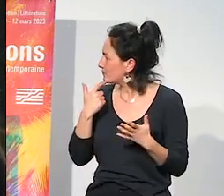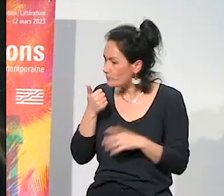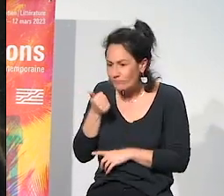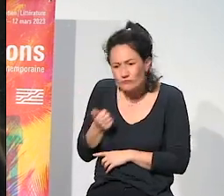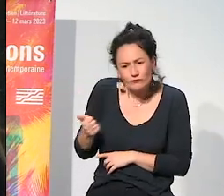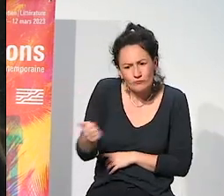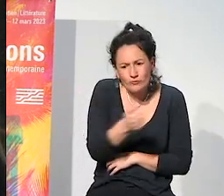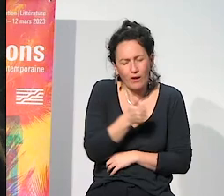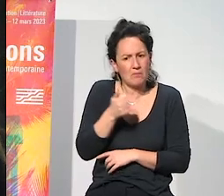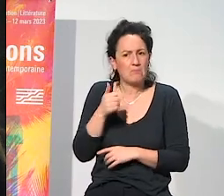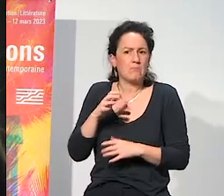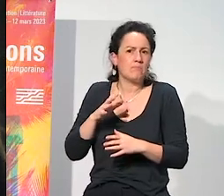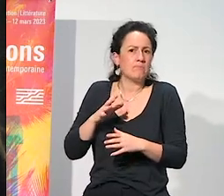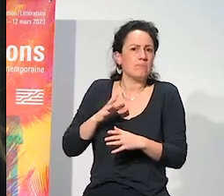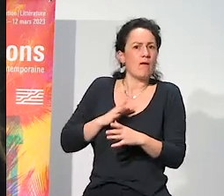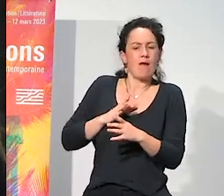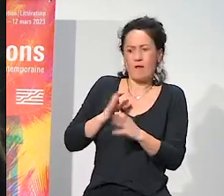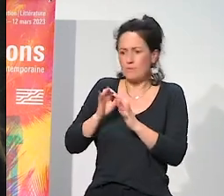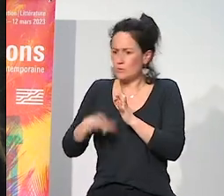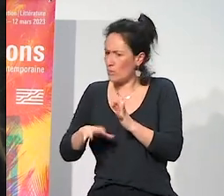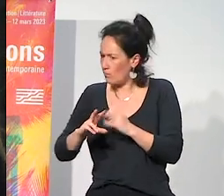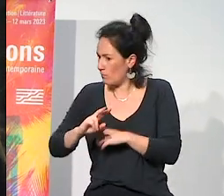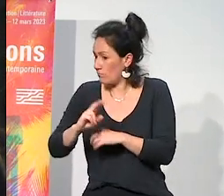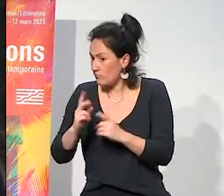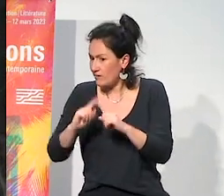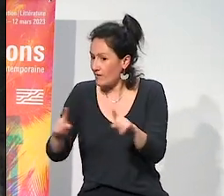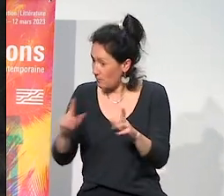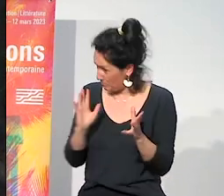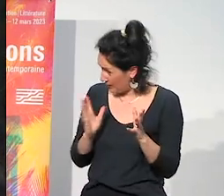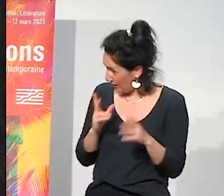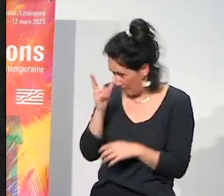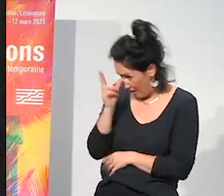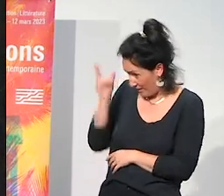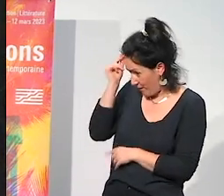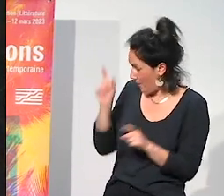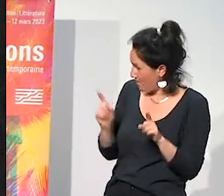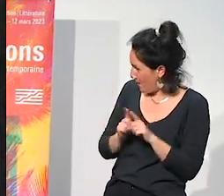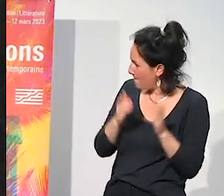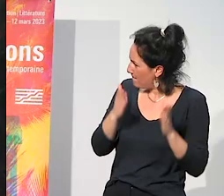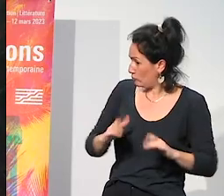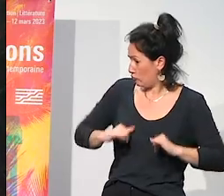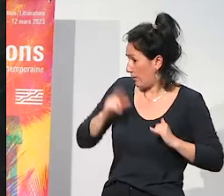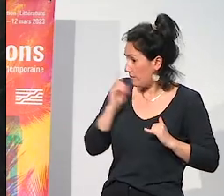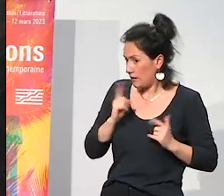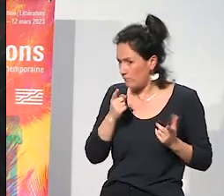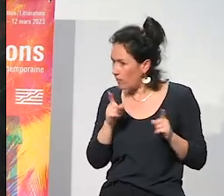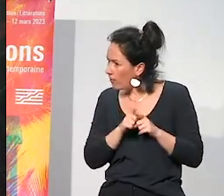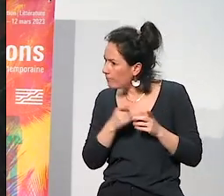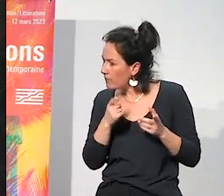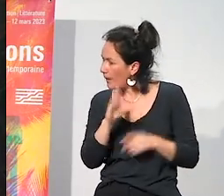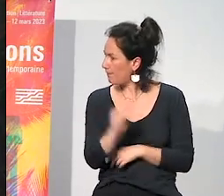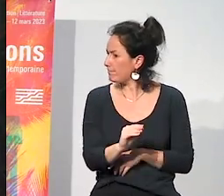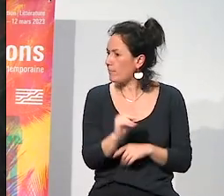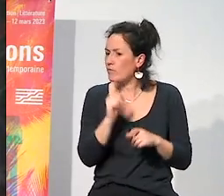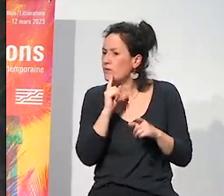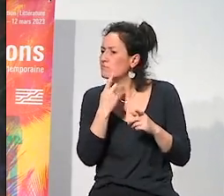de différent. Est-ce que vous voyez ce lien avec aussi Anne Frank, qui est donc une jeune fille dont la voix a été confisquée? Oui, je le vois.